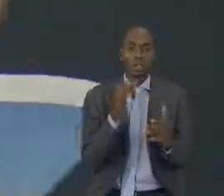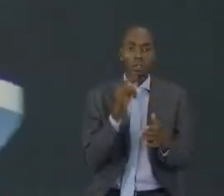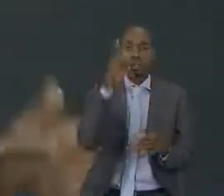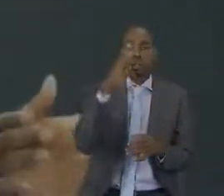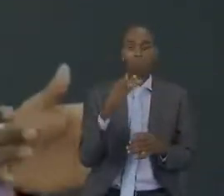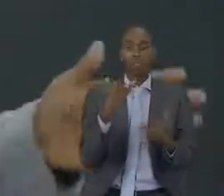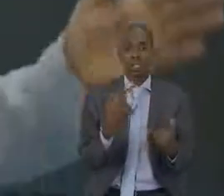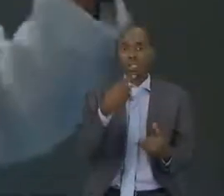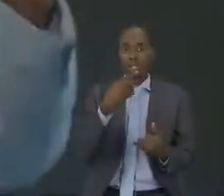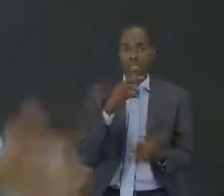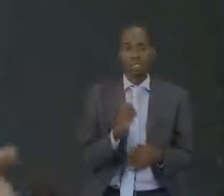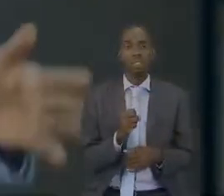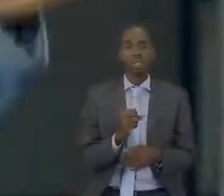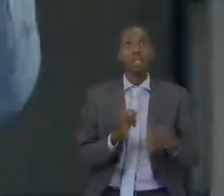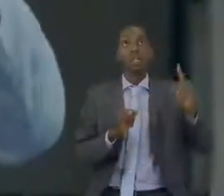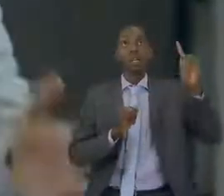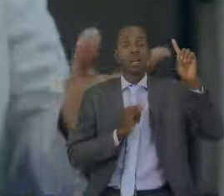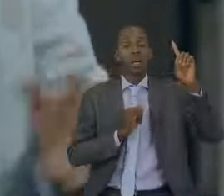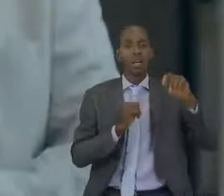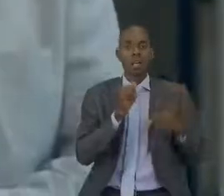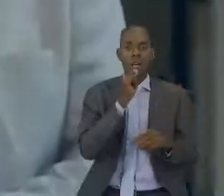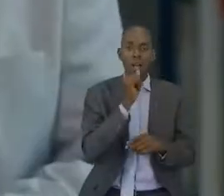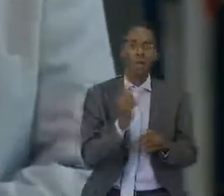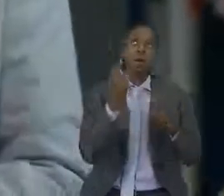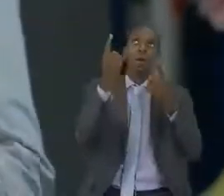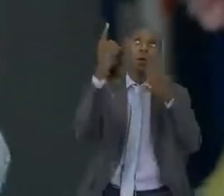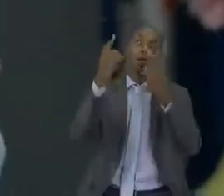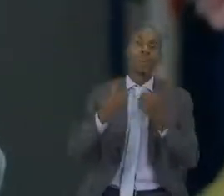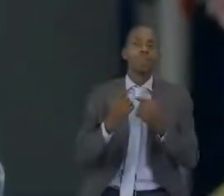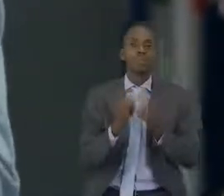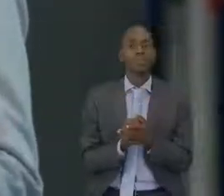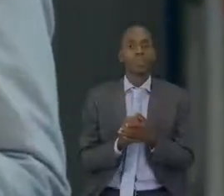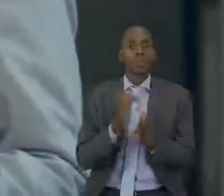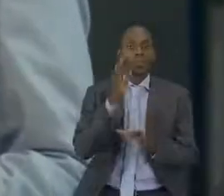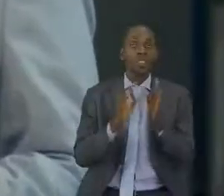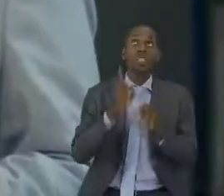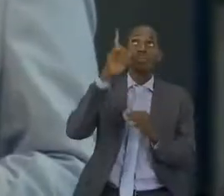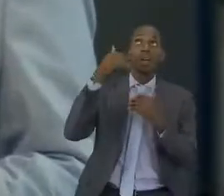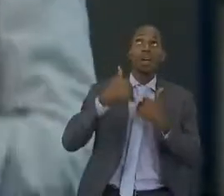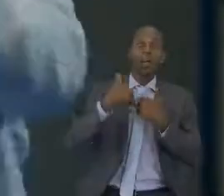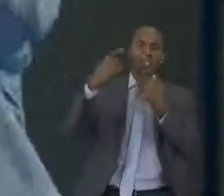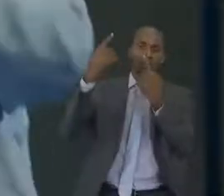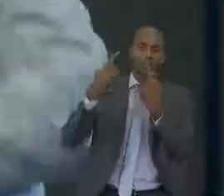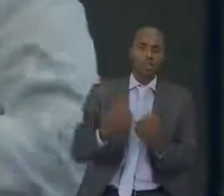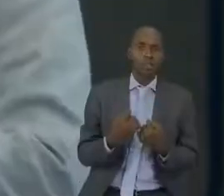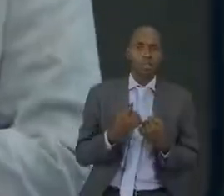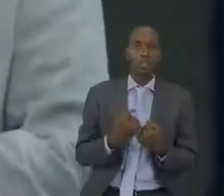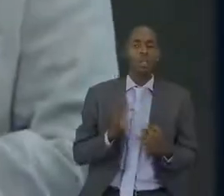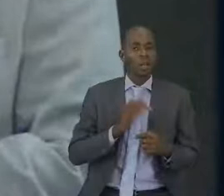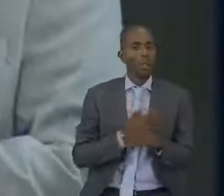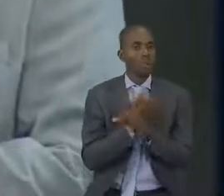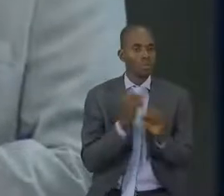je suis descendu. S'il est venu, notre salut est